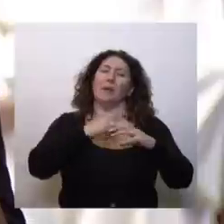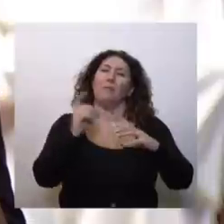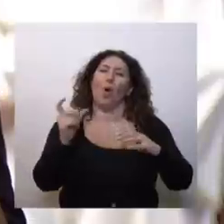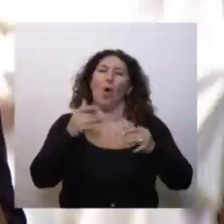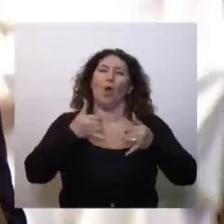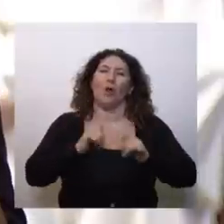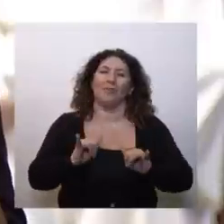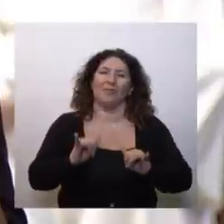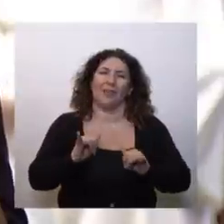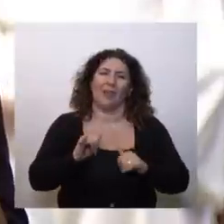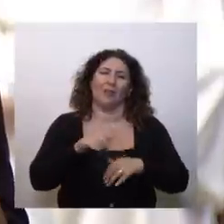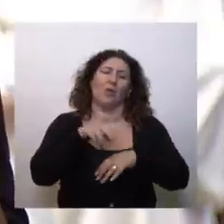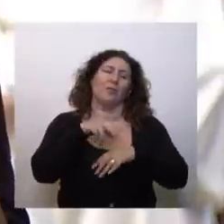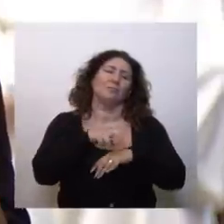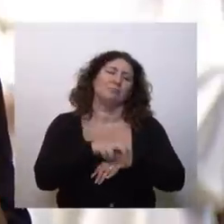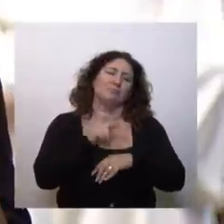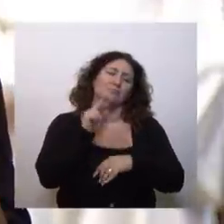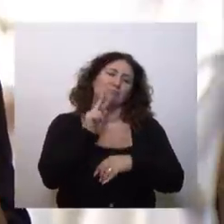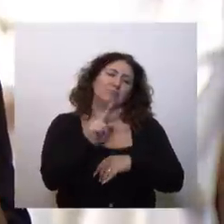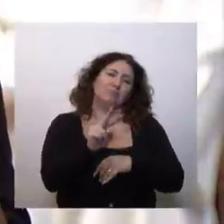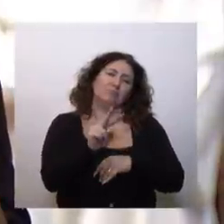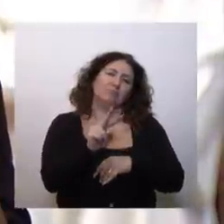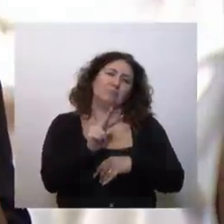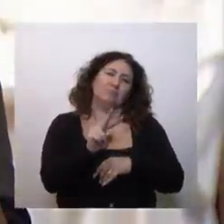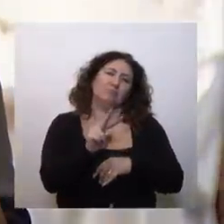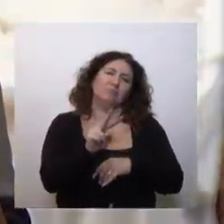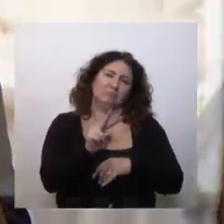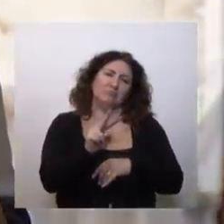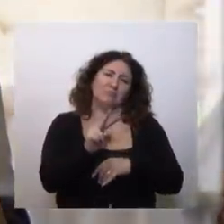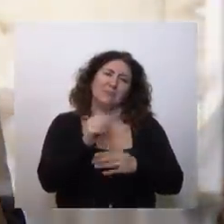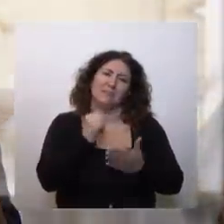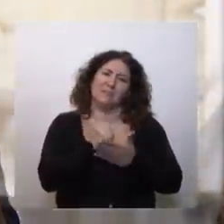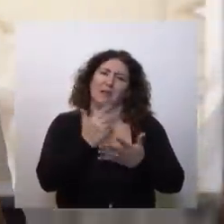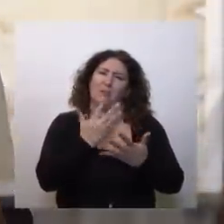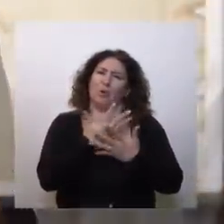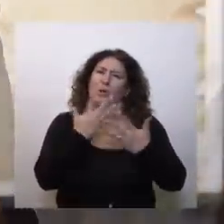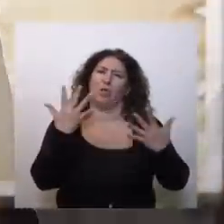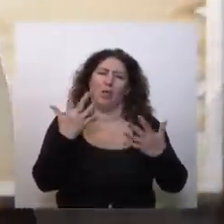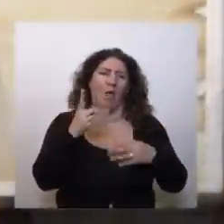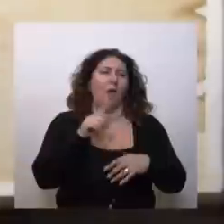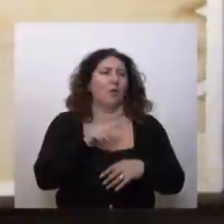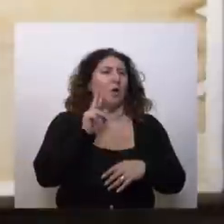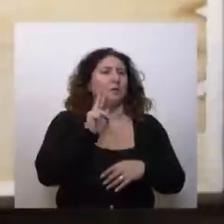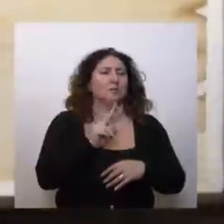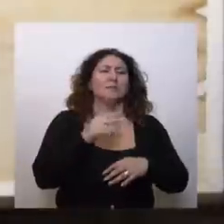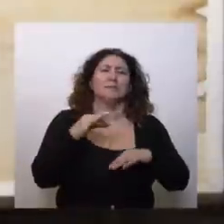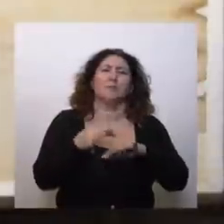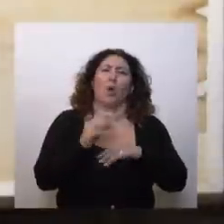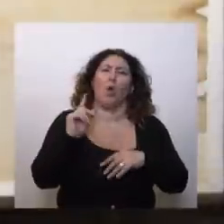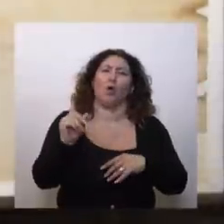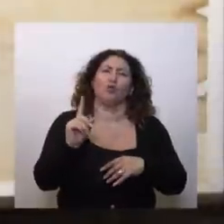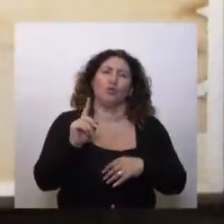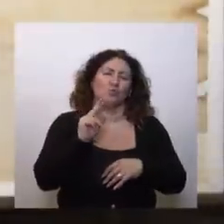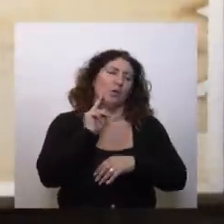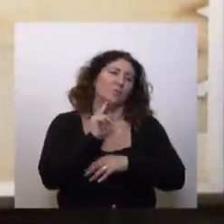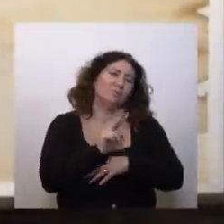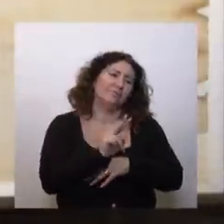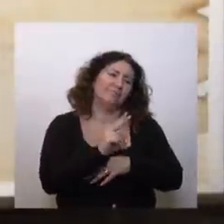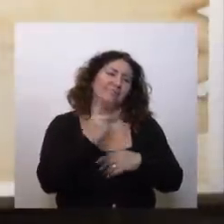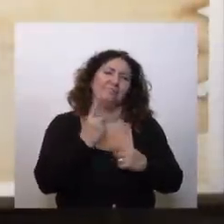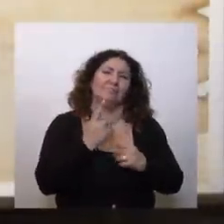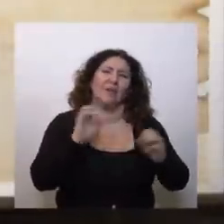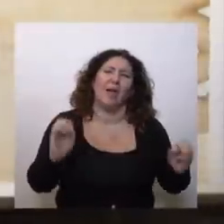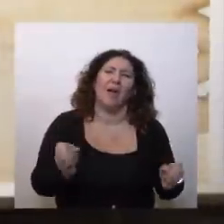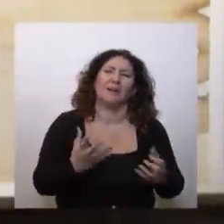Chiesa, che veglia presso la tomba del suo sposo, in attesa di celebrarne la risurrezione.